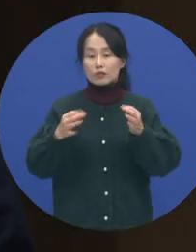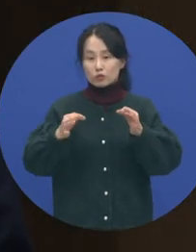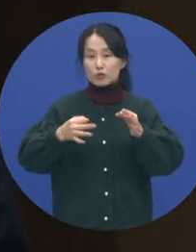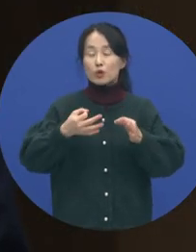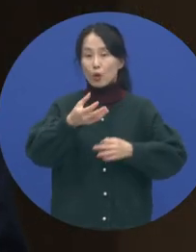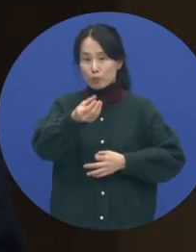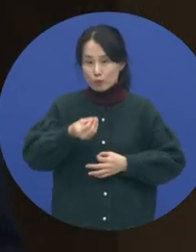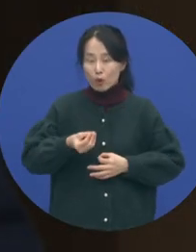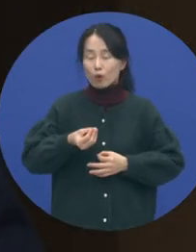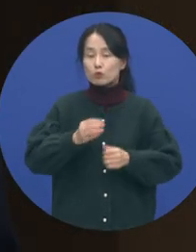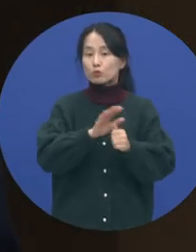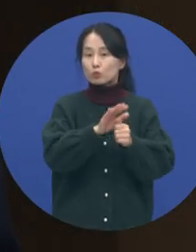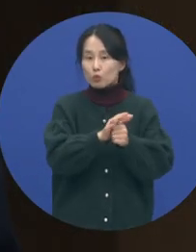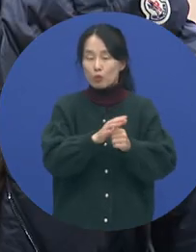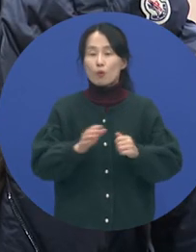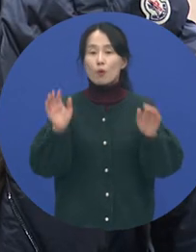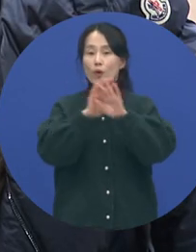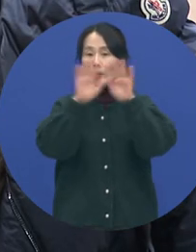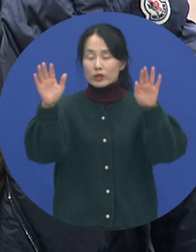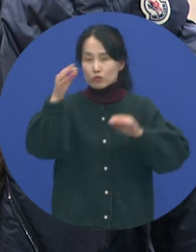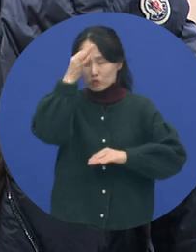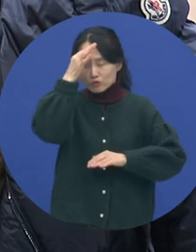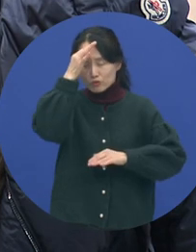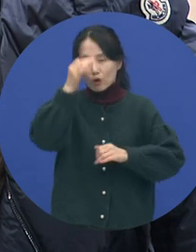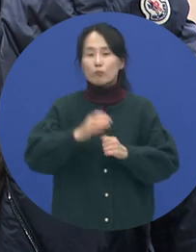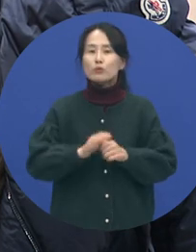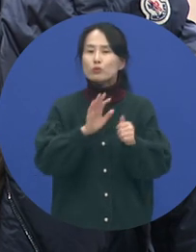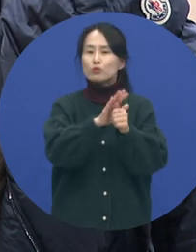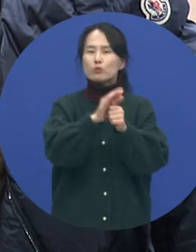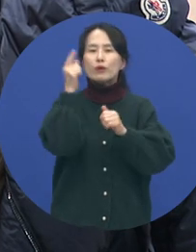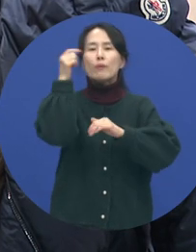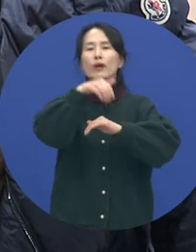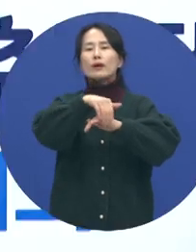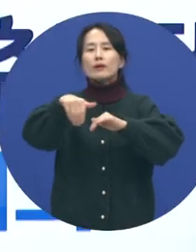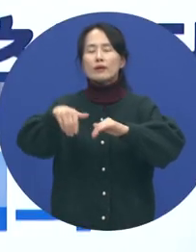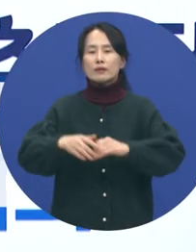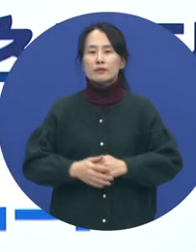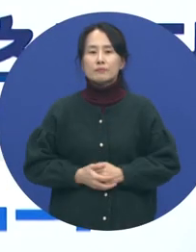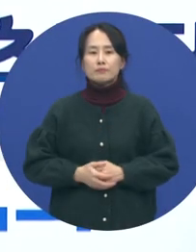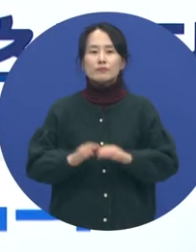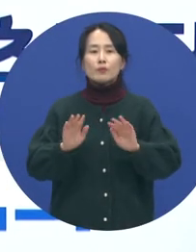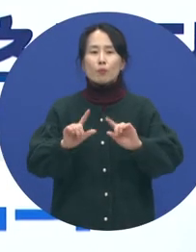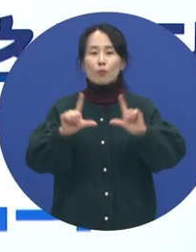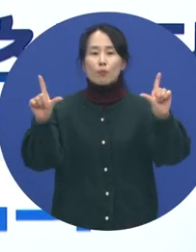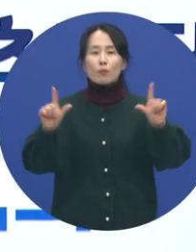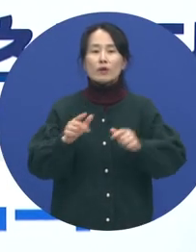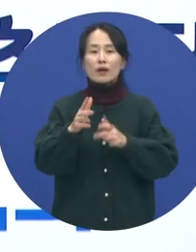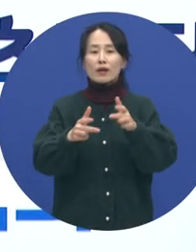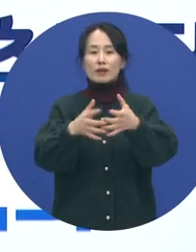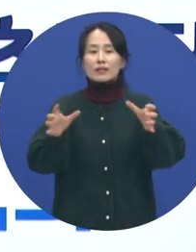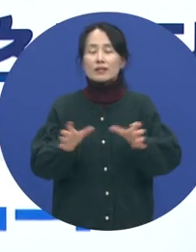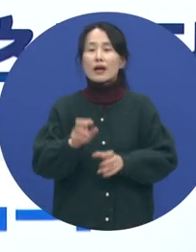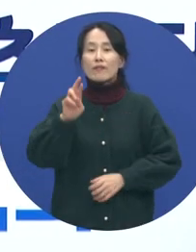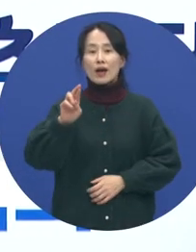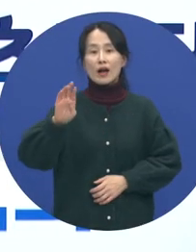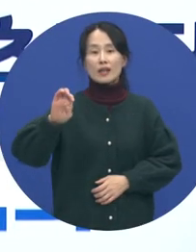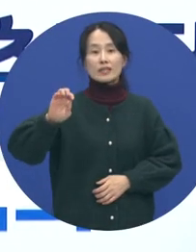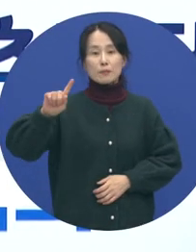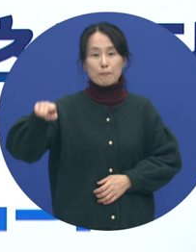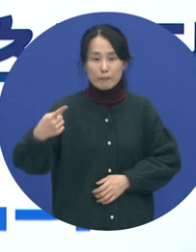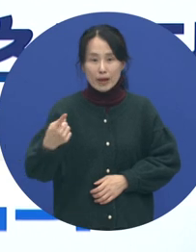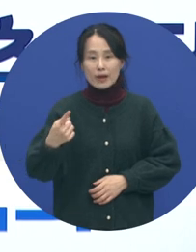물론 기후테크, 에너지 효율화 기업도 적극 지원할 계획입니다. 올해는 저희가 산단